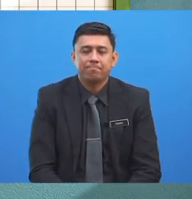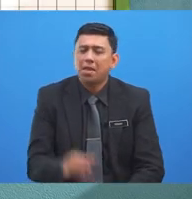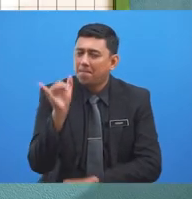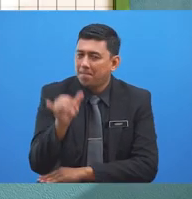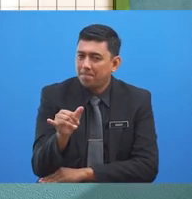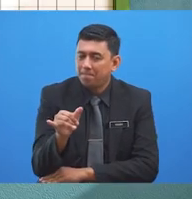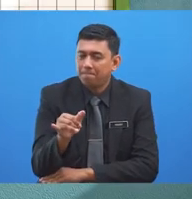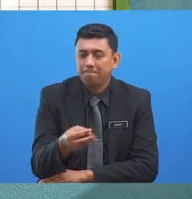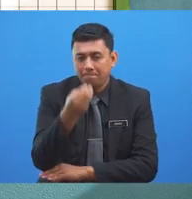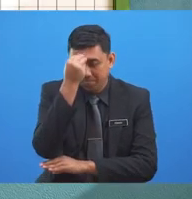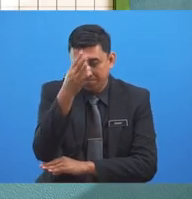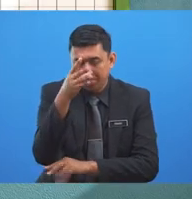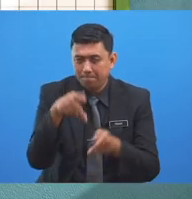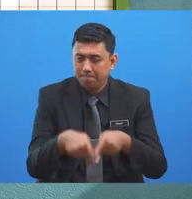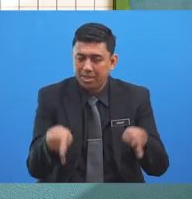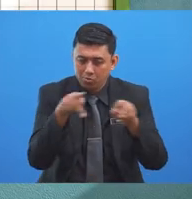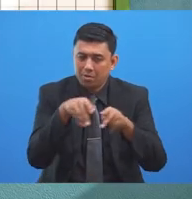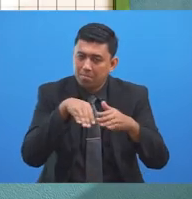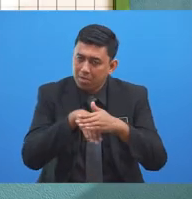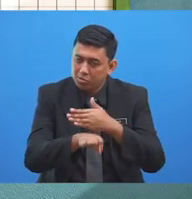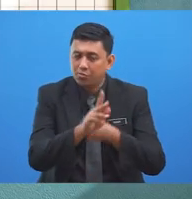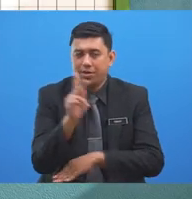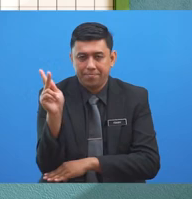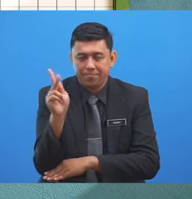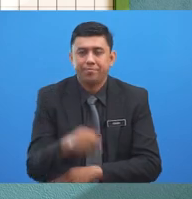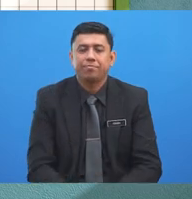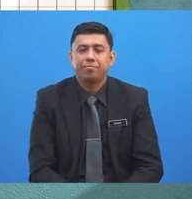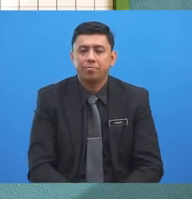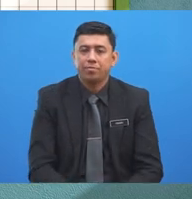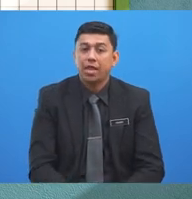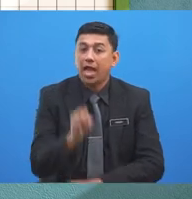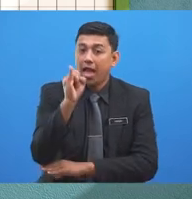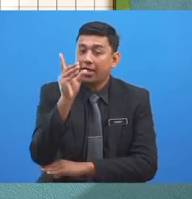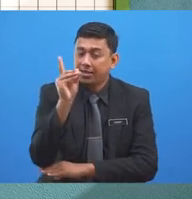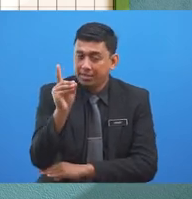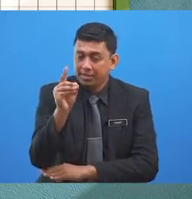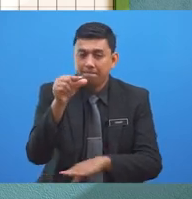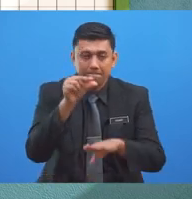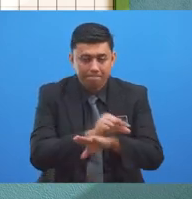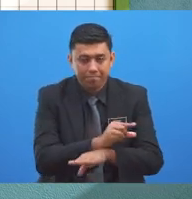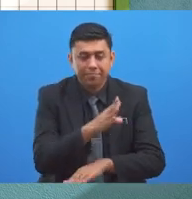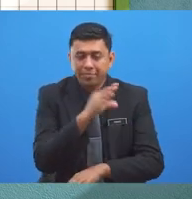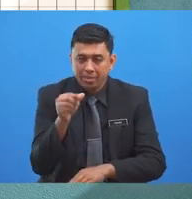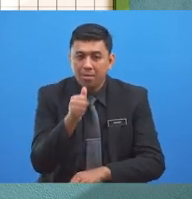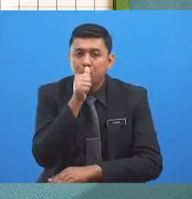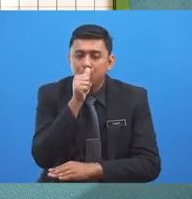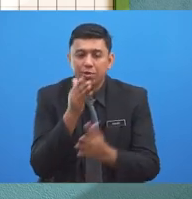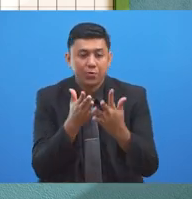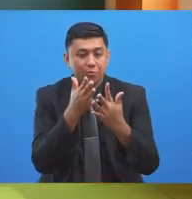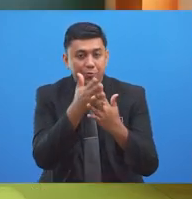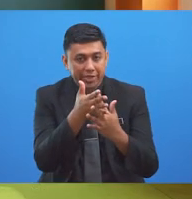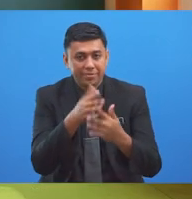Ya, maklumat yang perlu dimasukkan ialah ID pengguna dan kata